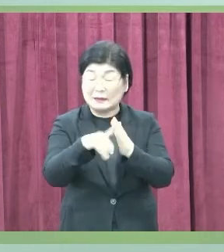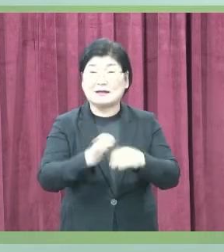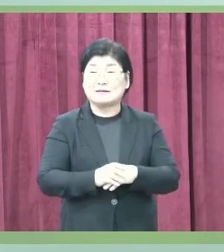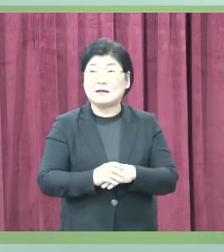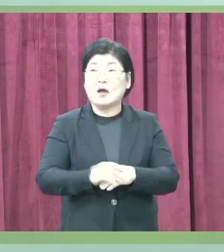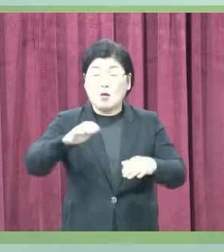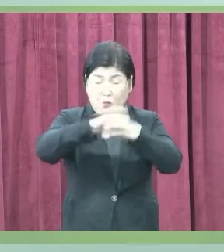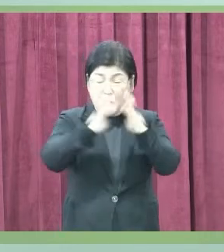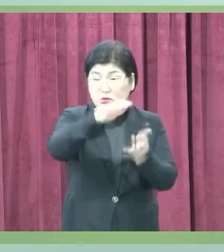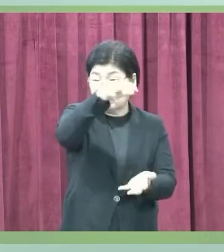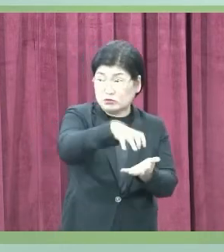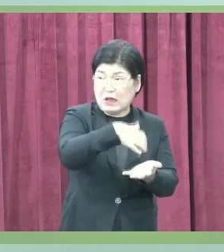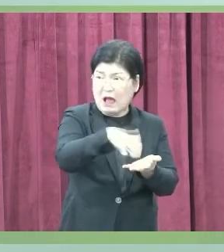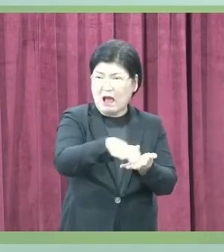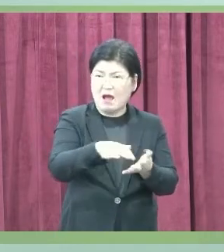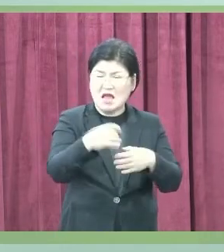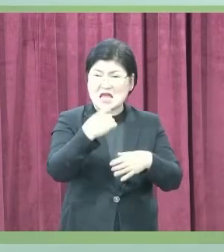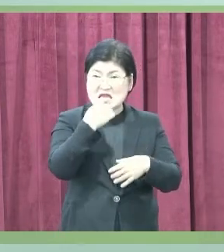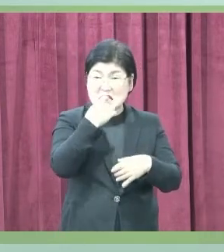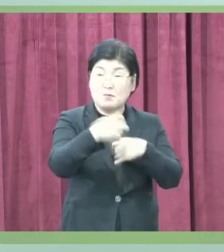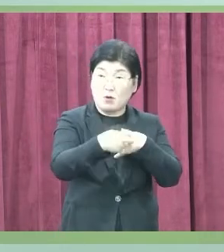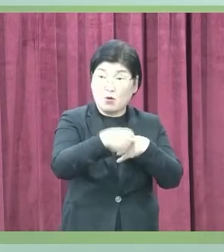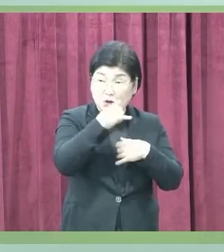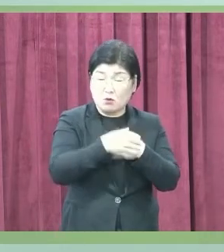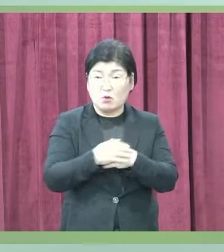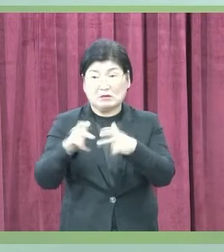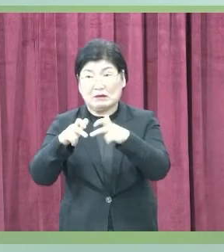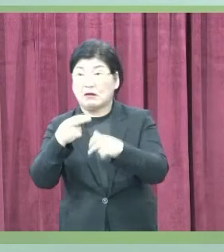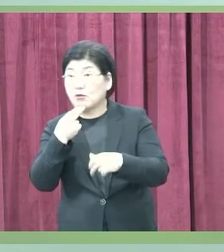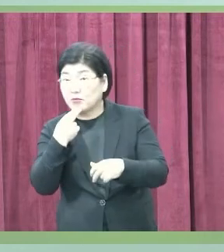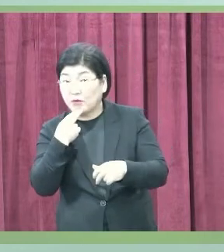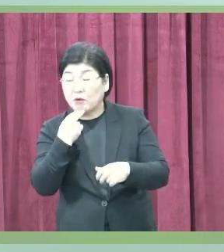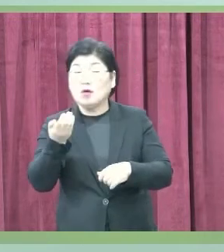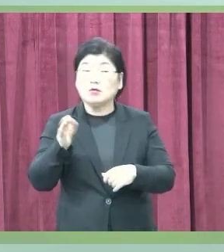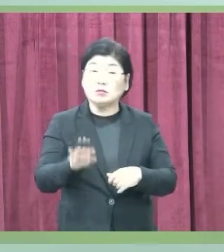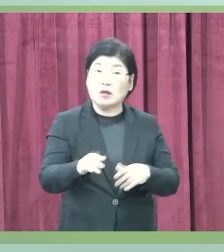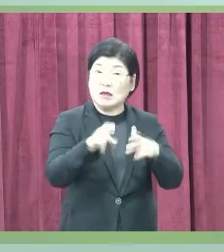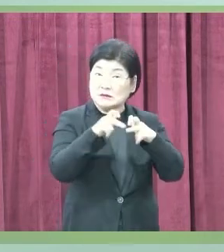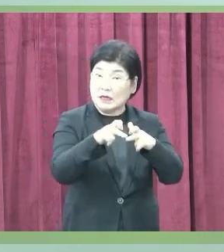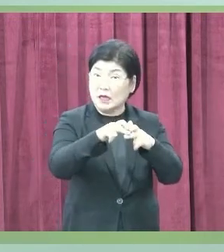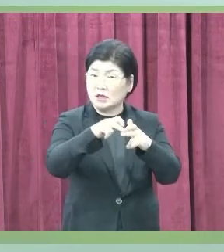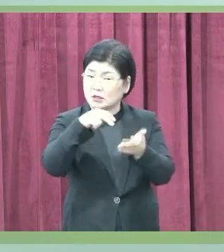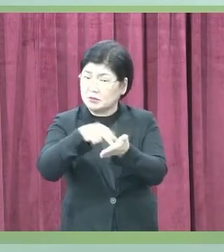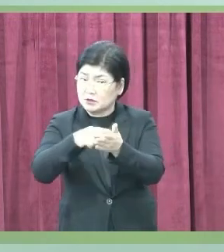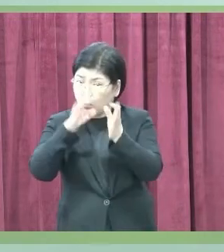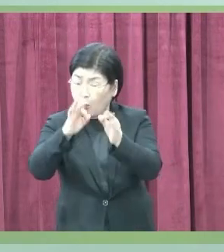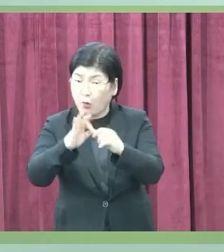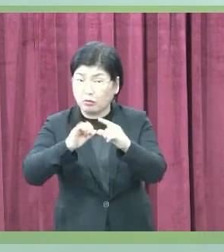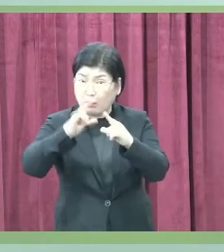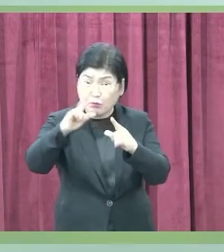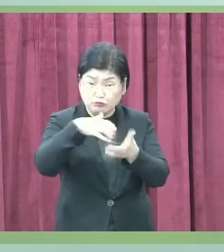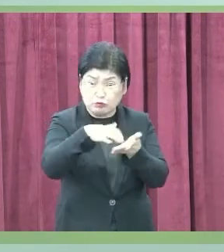전체 인구에서는 치과의원이 들어가고 장애인은 없었는데, 또 장애인에서는 전체